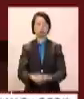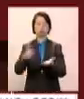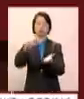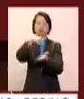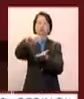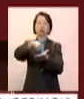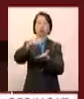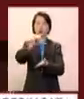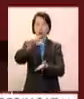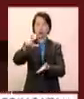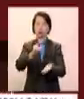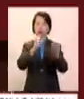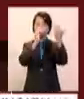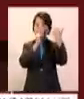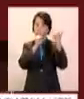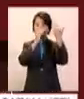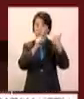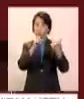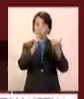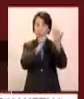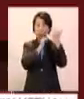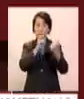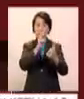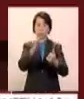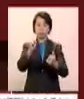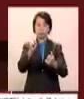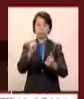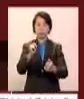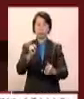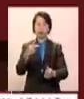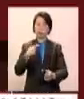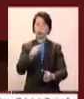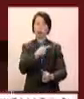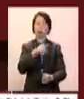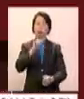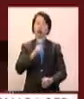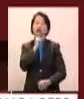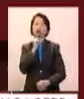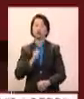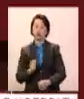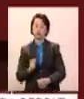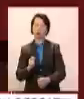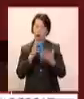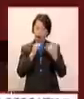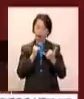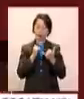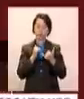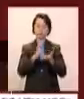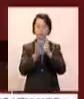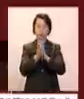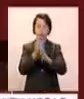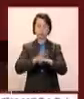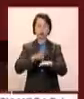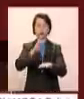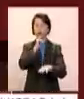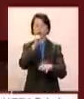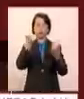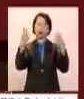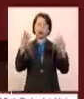Inilah harapan kami yang tua ini. Masa dah tak